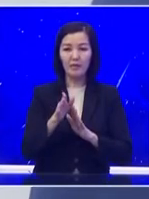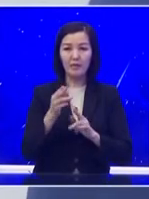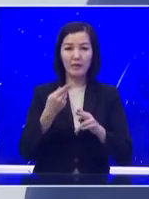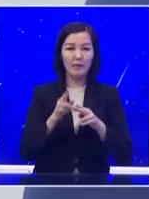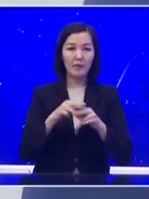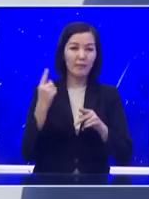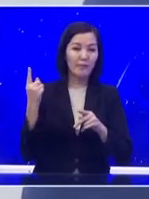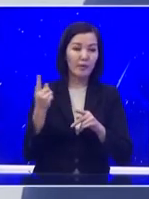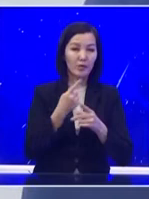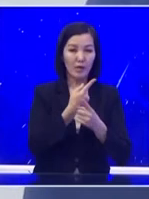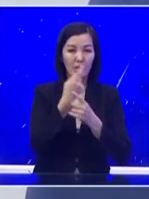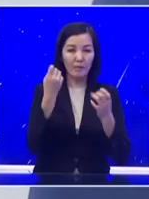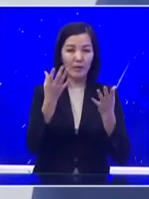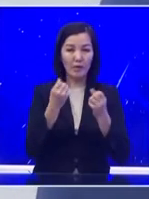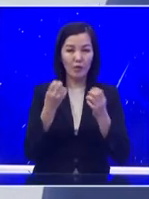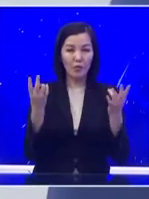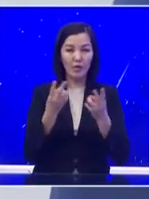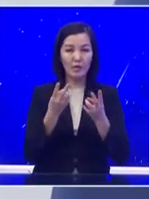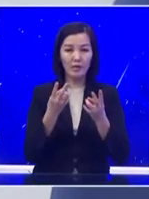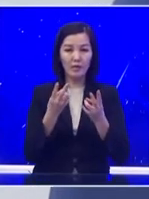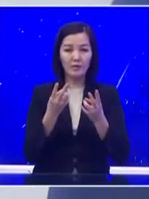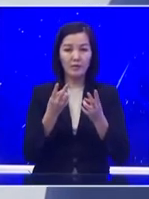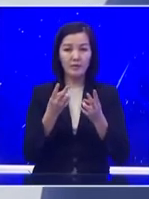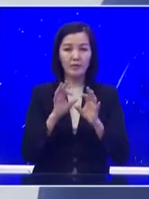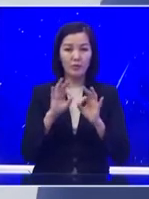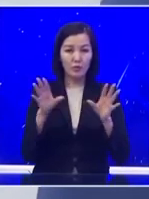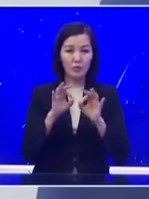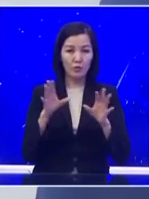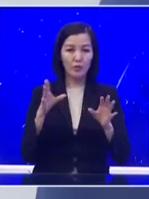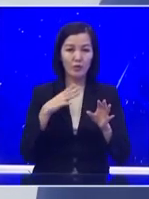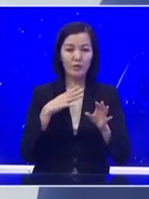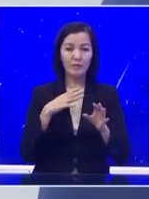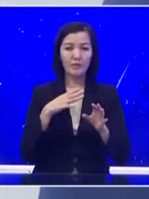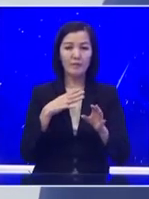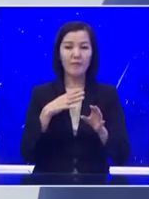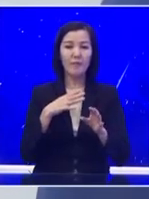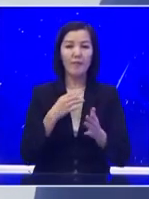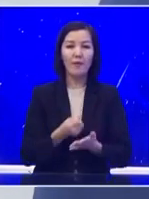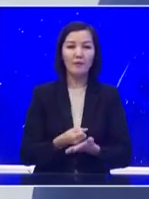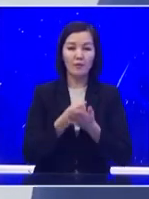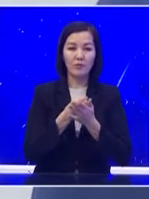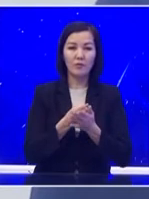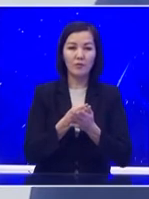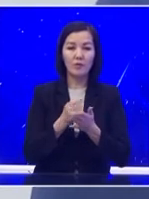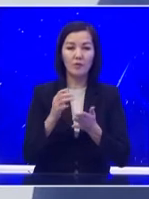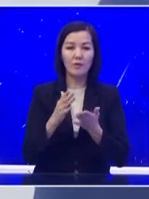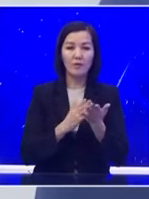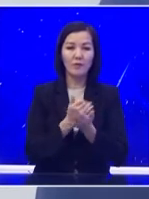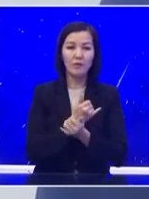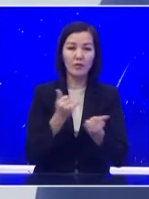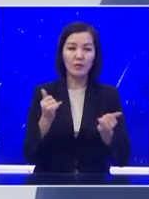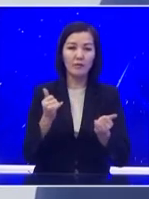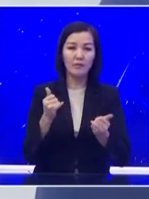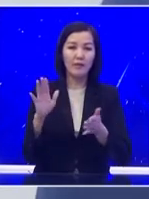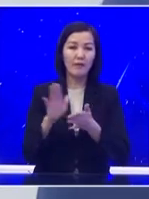балалар ақпарат алу керек, сондықтан біз жеткізіп айтып атырмыз. Ол жақтан да біз қолдау көрсетеміз, тегін бизнес